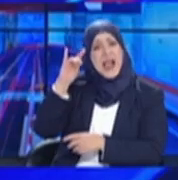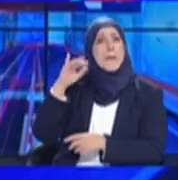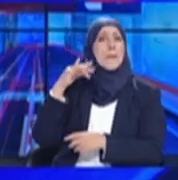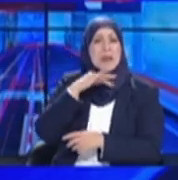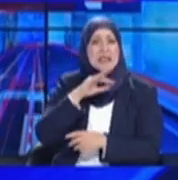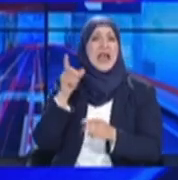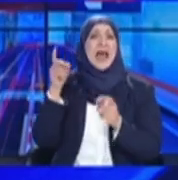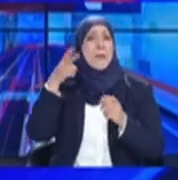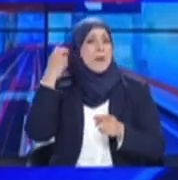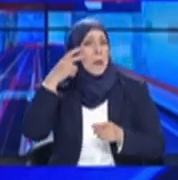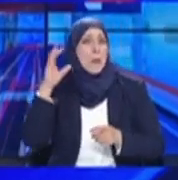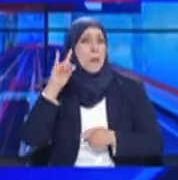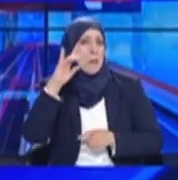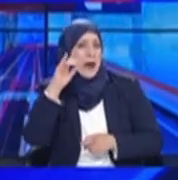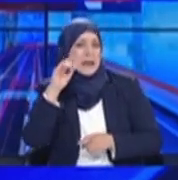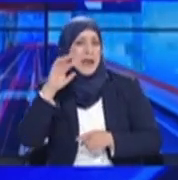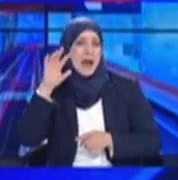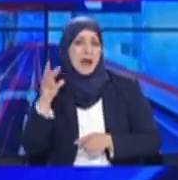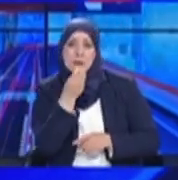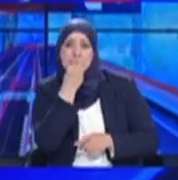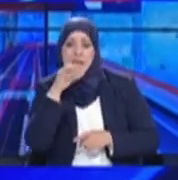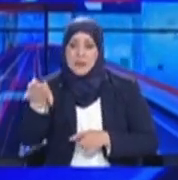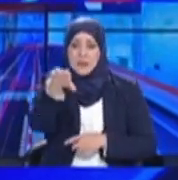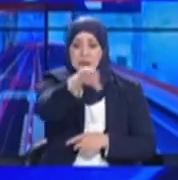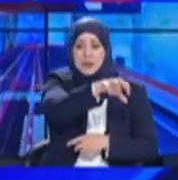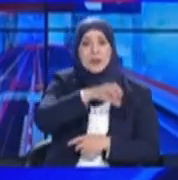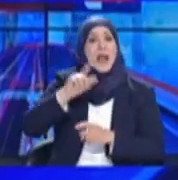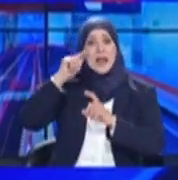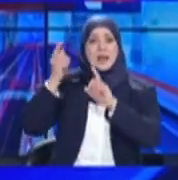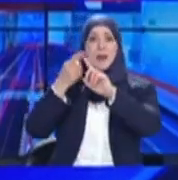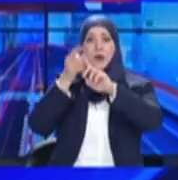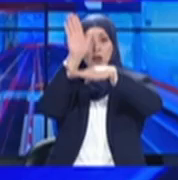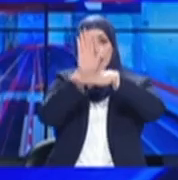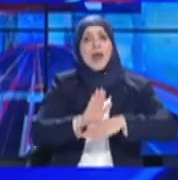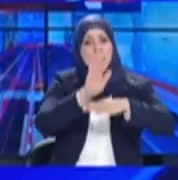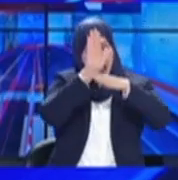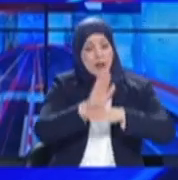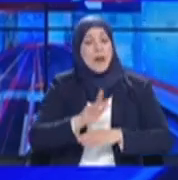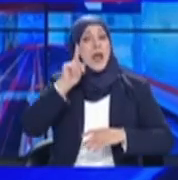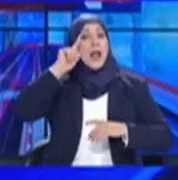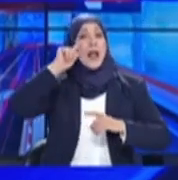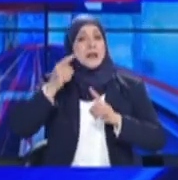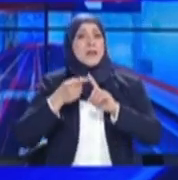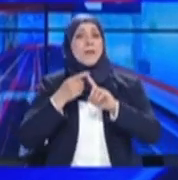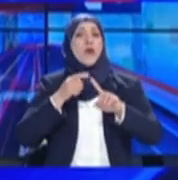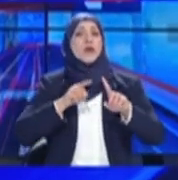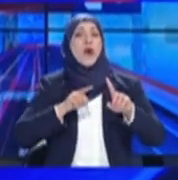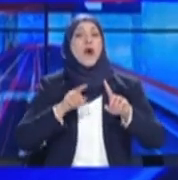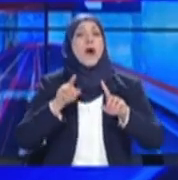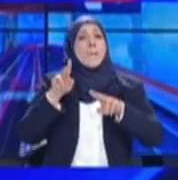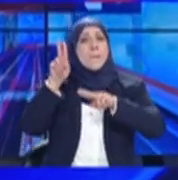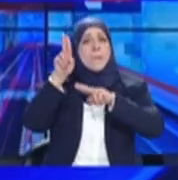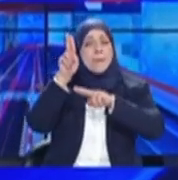الحاله الموجوده في تونس حال كبيره منظومه النظافه في تونس لابد من وجعلتها مراجعه شامله